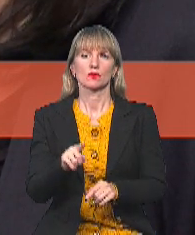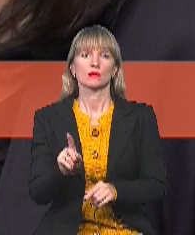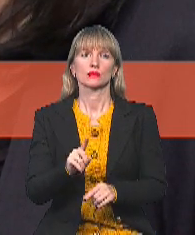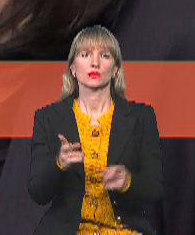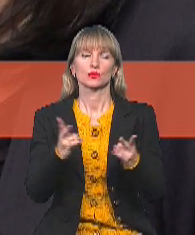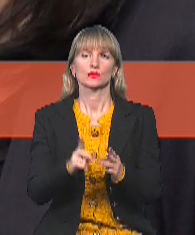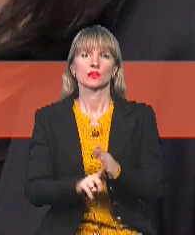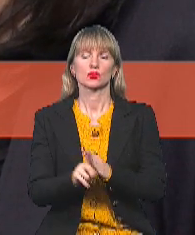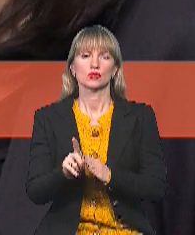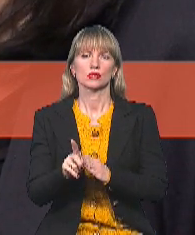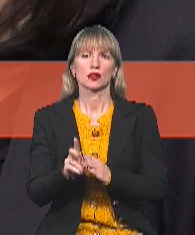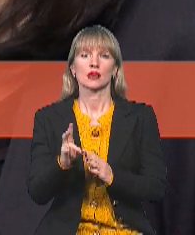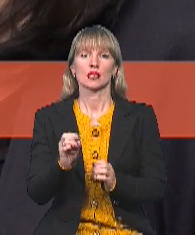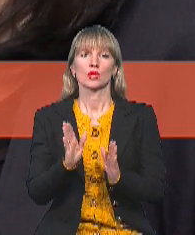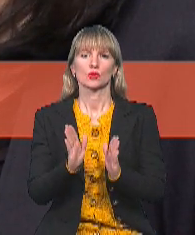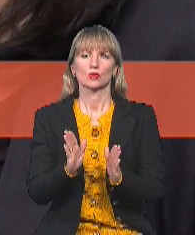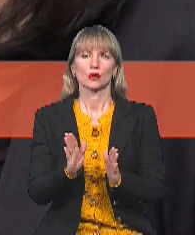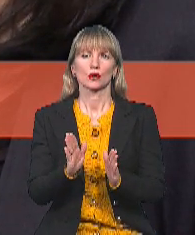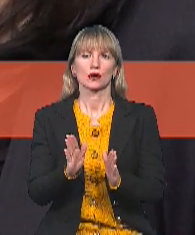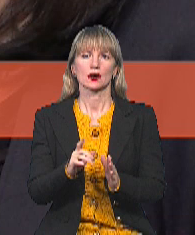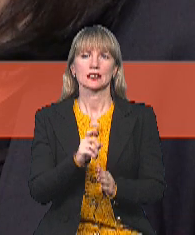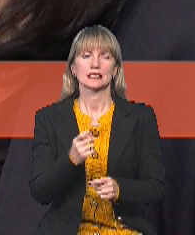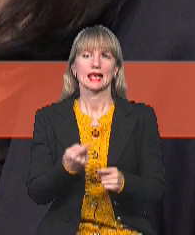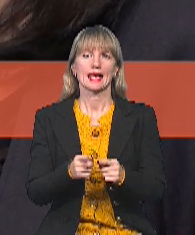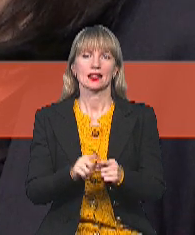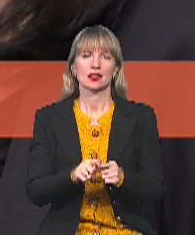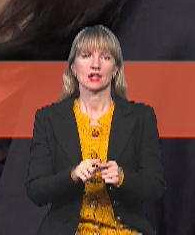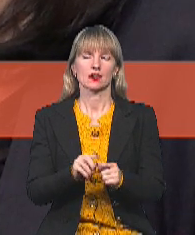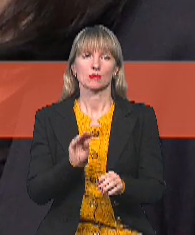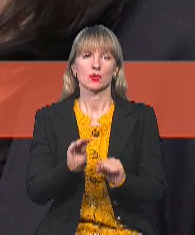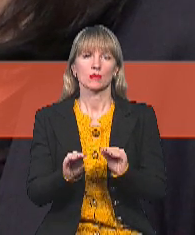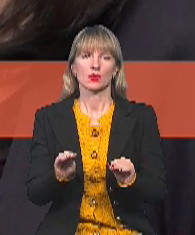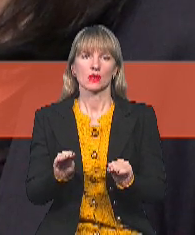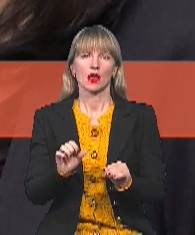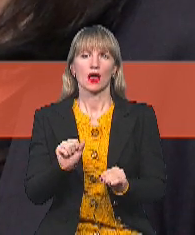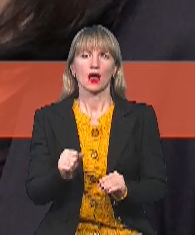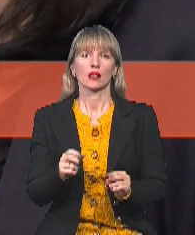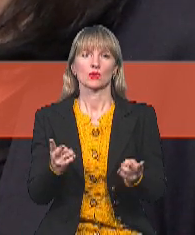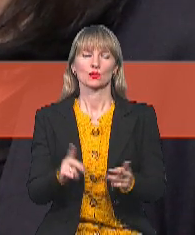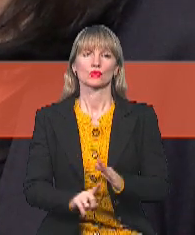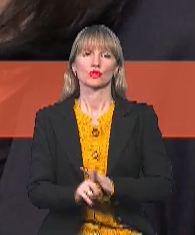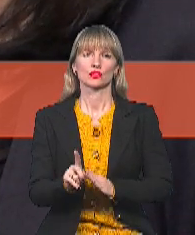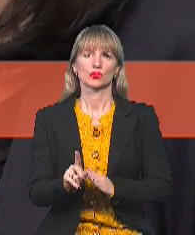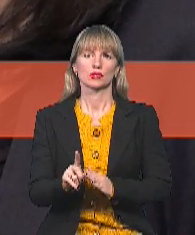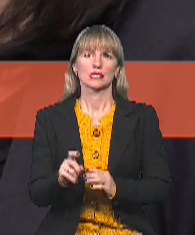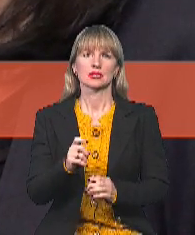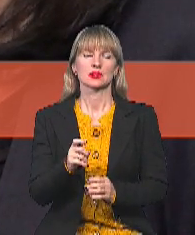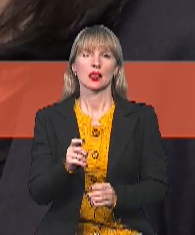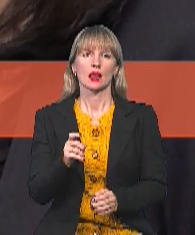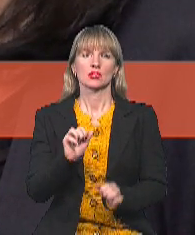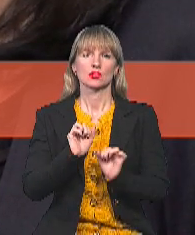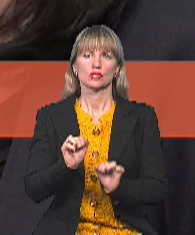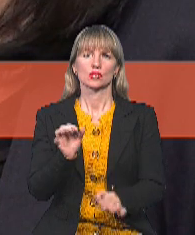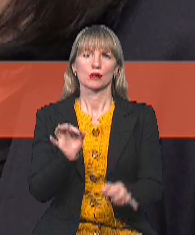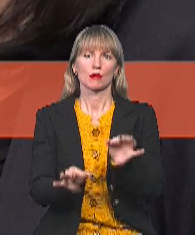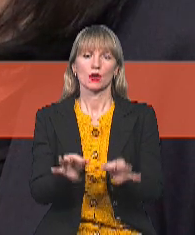нужно начинать не только с этих препаратов, а нужно начинать с экологии. У нас